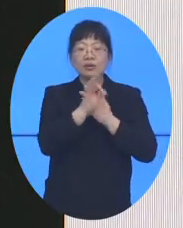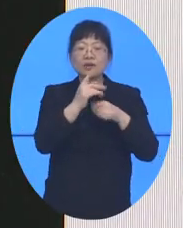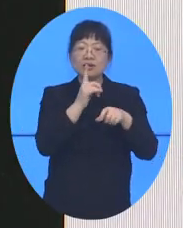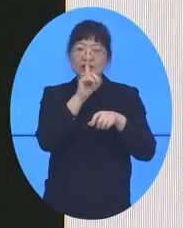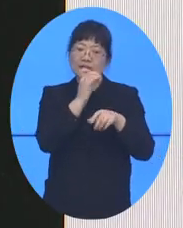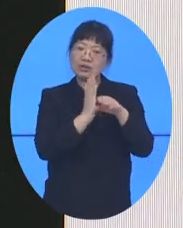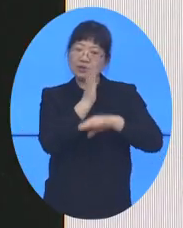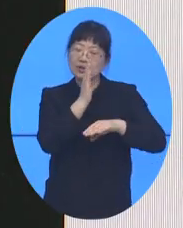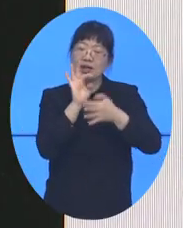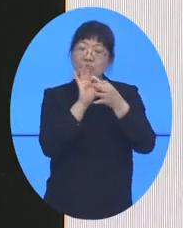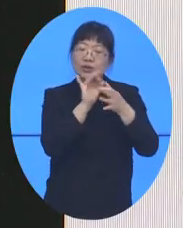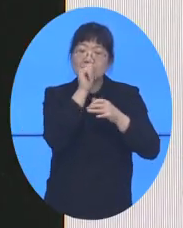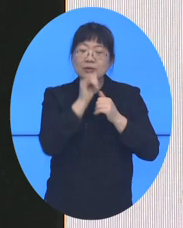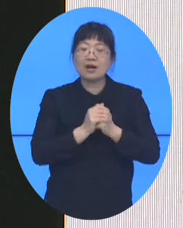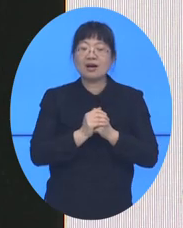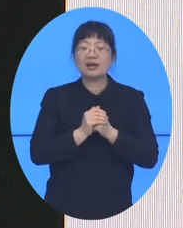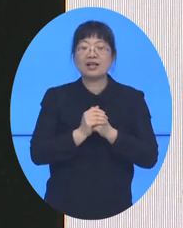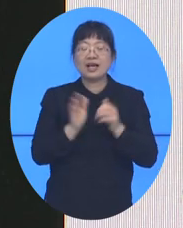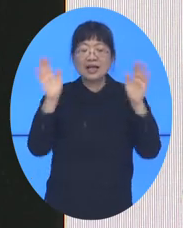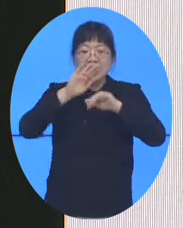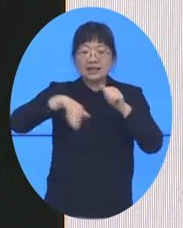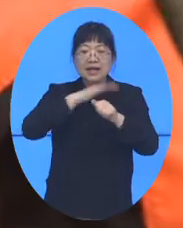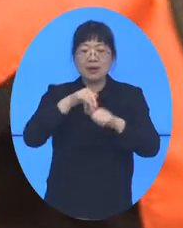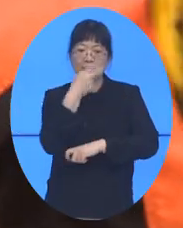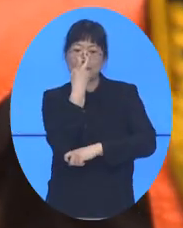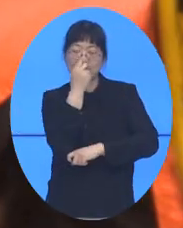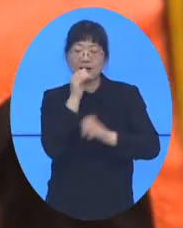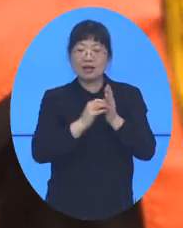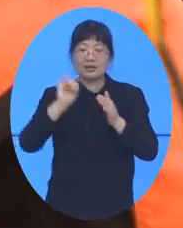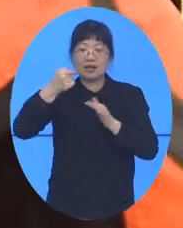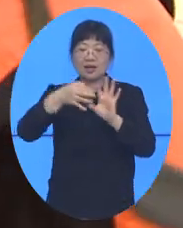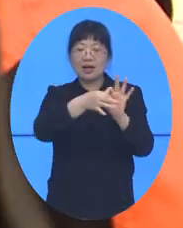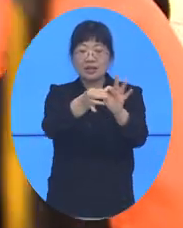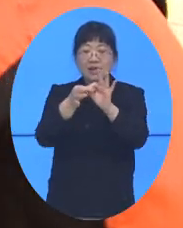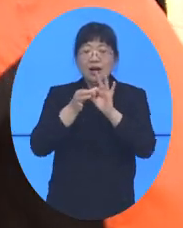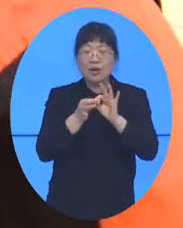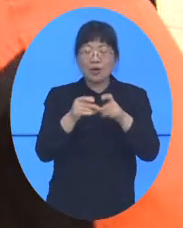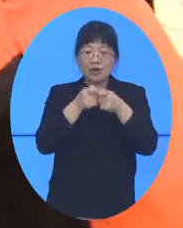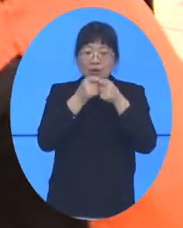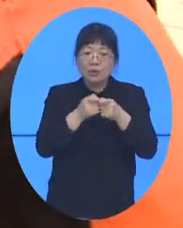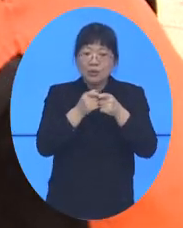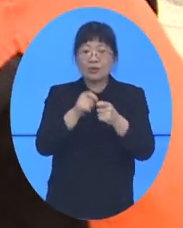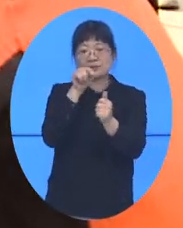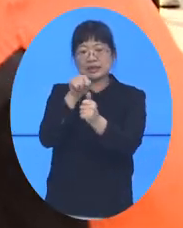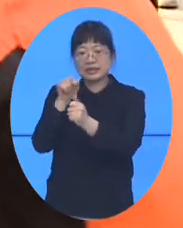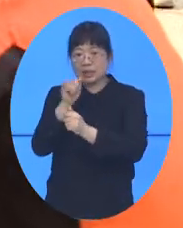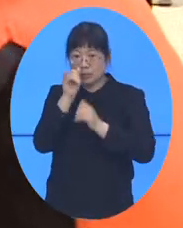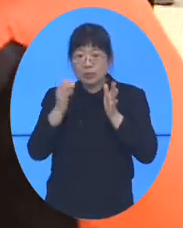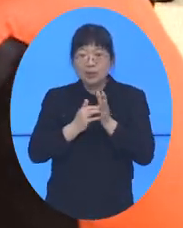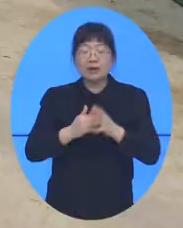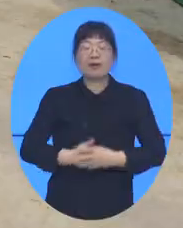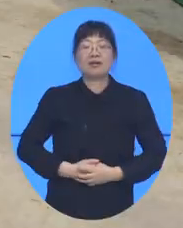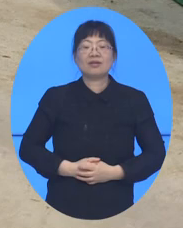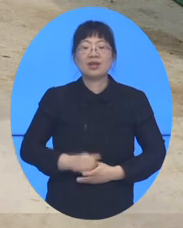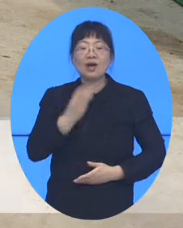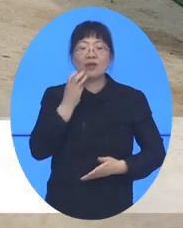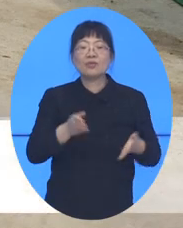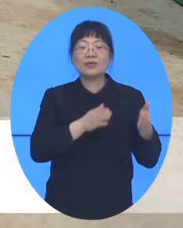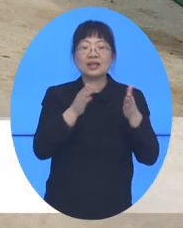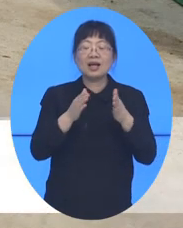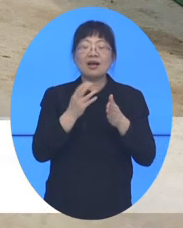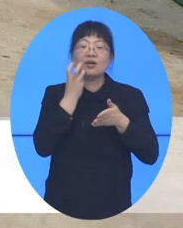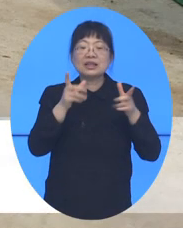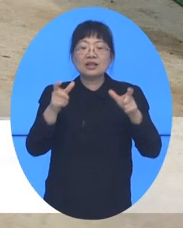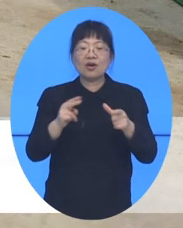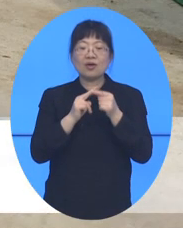이어졌습니다. 야간 진화 작업 상황을 챙기고 다음 날 이어질 진압 계획도 꼼꼼하게 지시를 내렸습니다. 경기도는